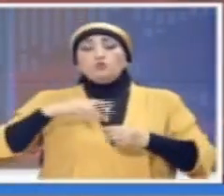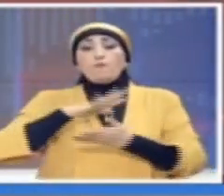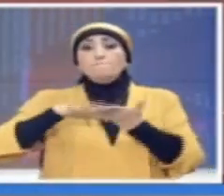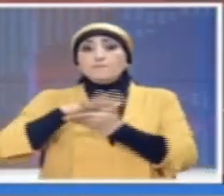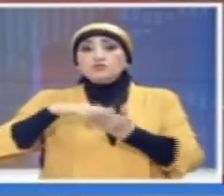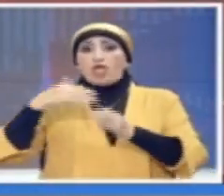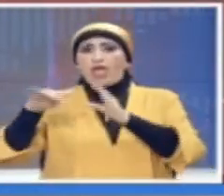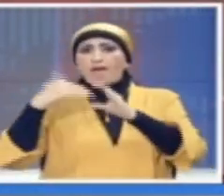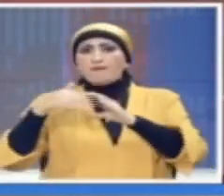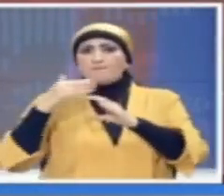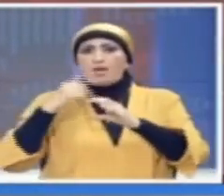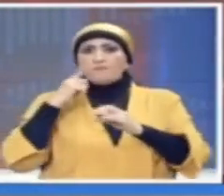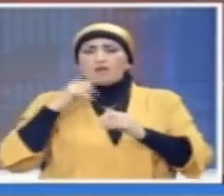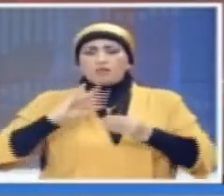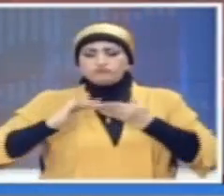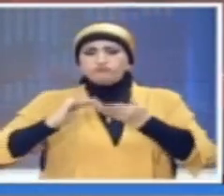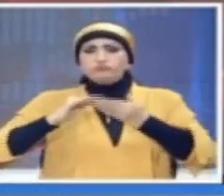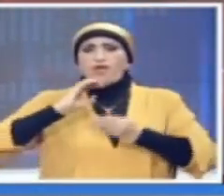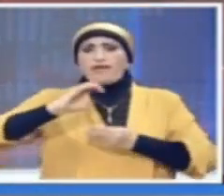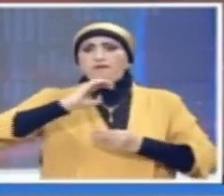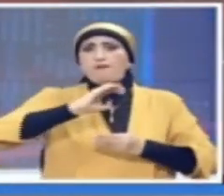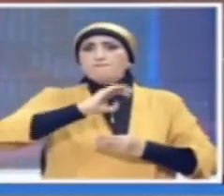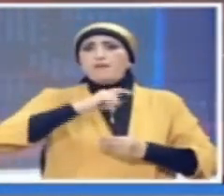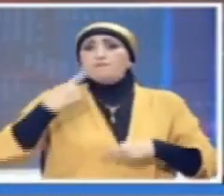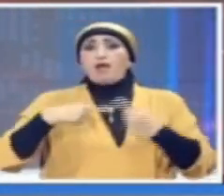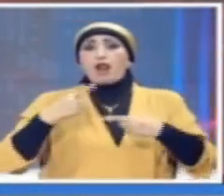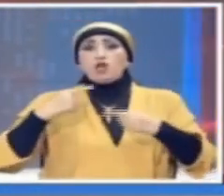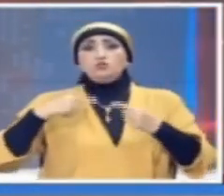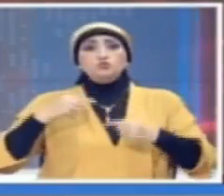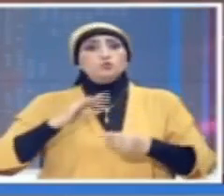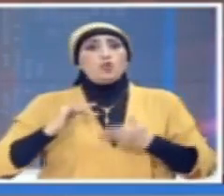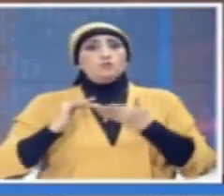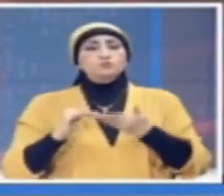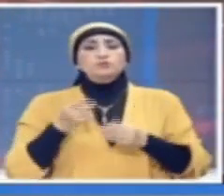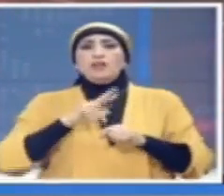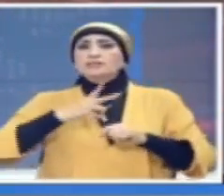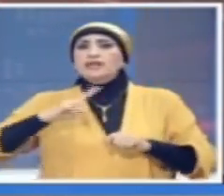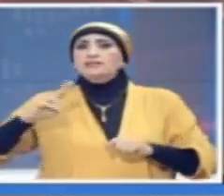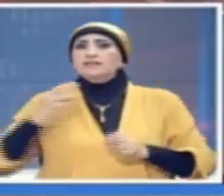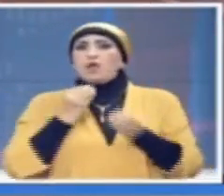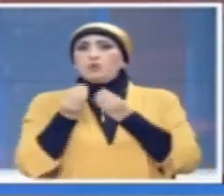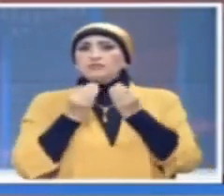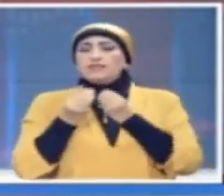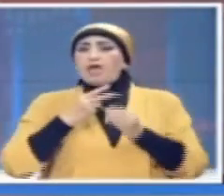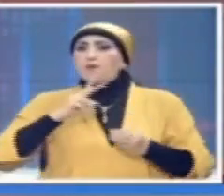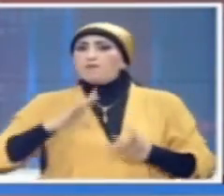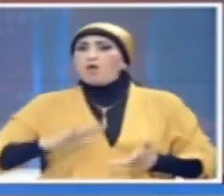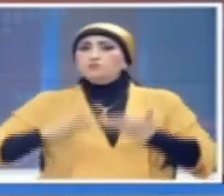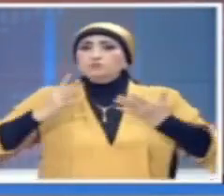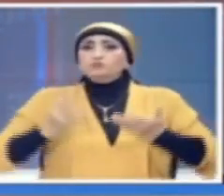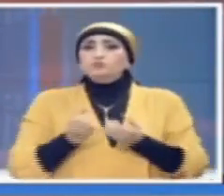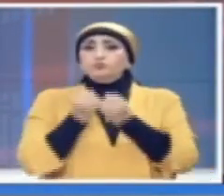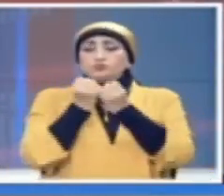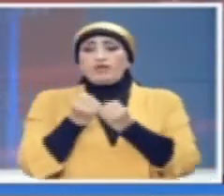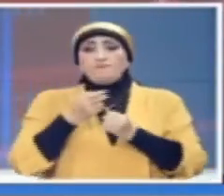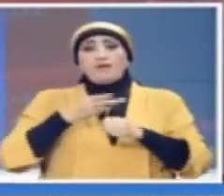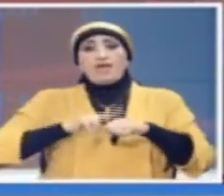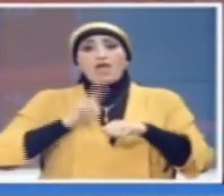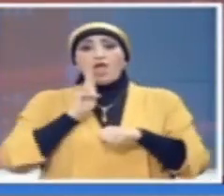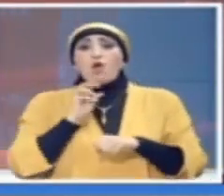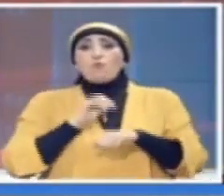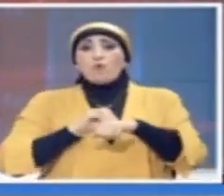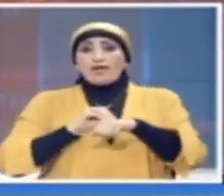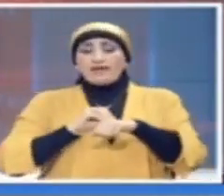منظومة الشكاوي من خلال جهودها في استقبال ورصد شكاوى المواطنين والتعامل معها في العديد من